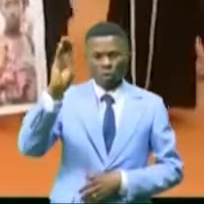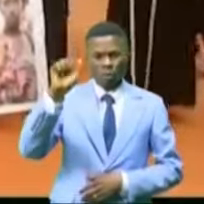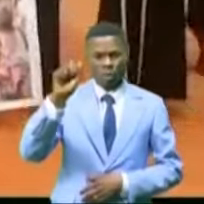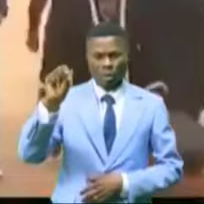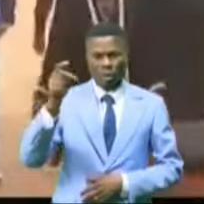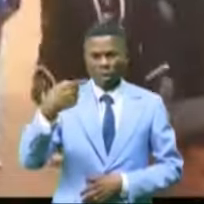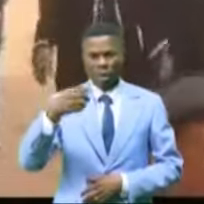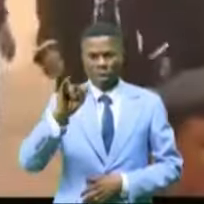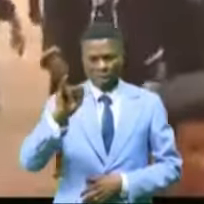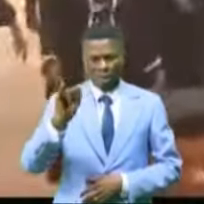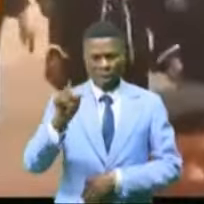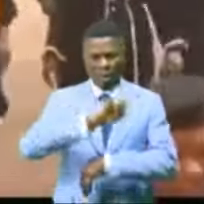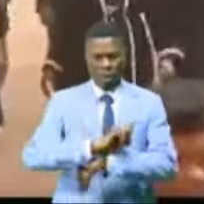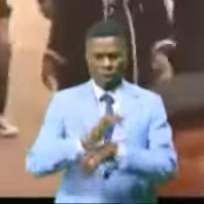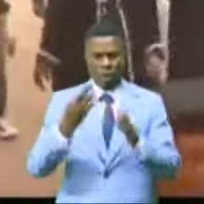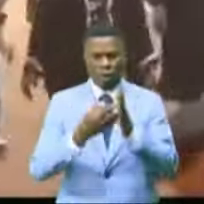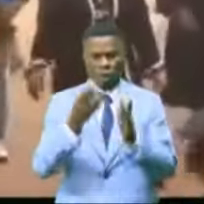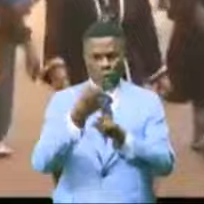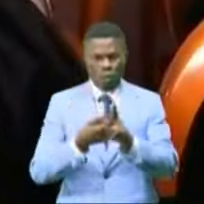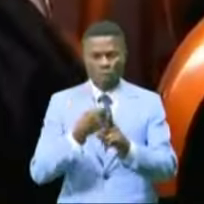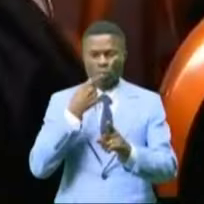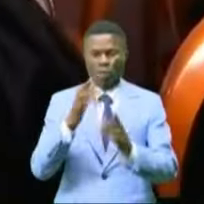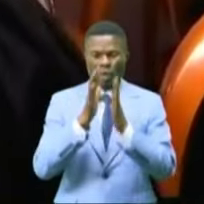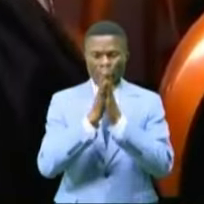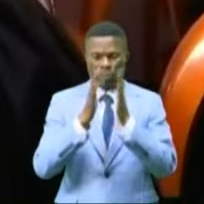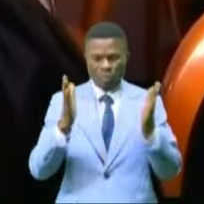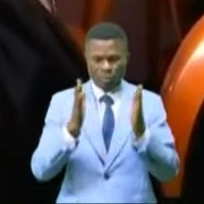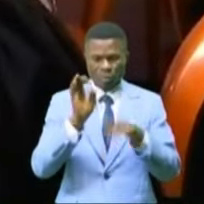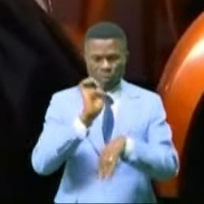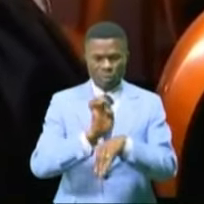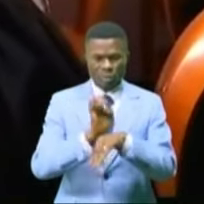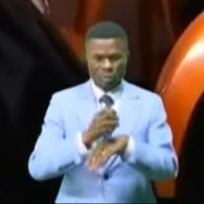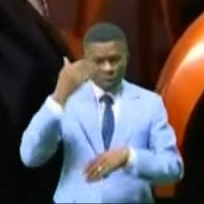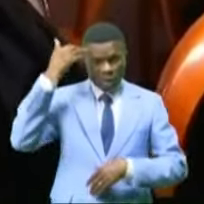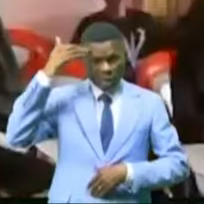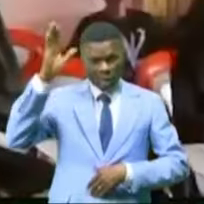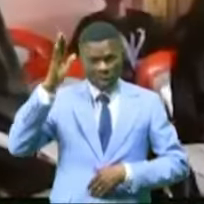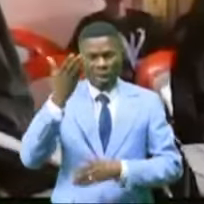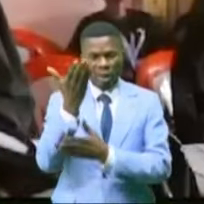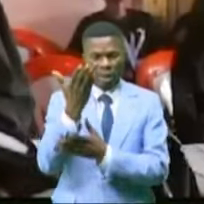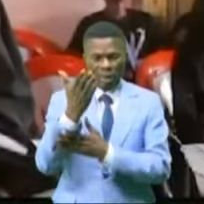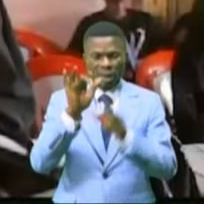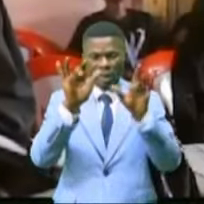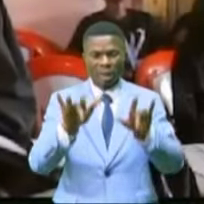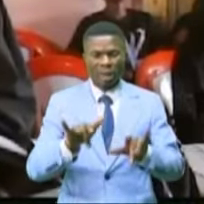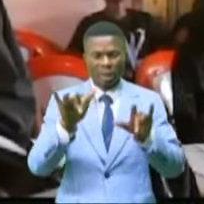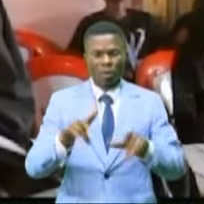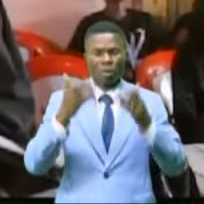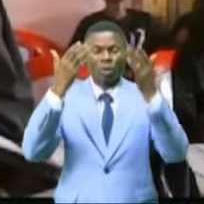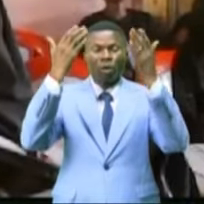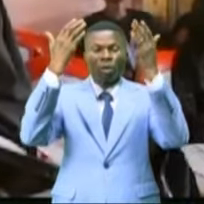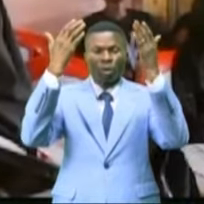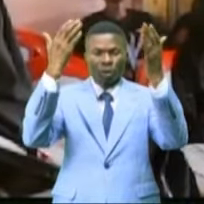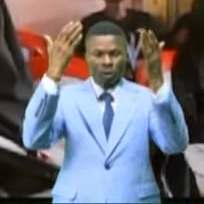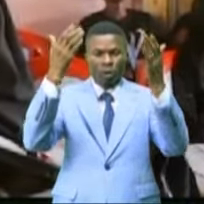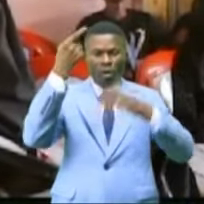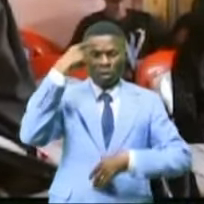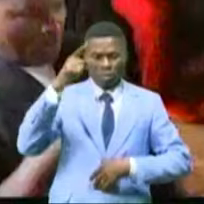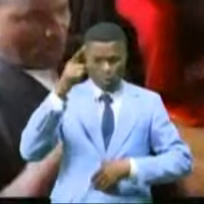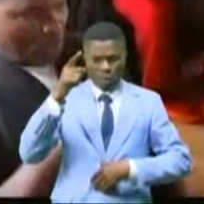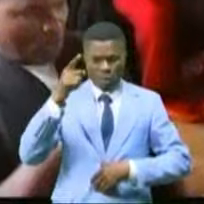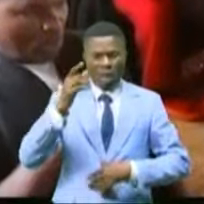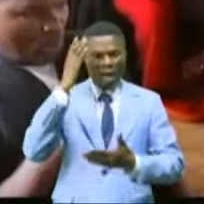8 mars a été marquée par une messe d'action de grâce à Guadolité pour implorer la miséricorde de Dieu pour